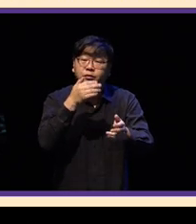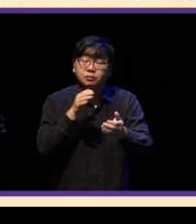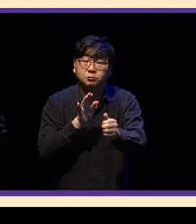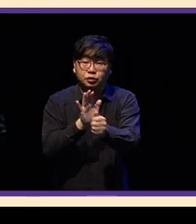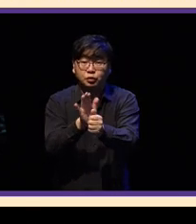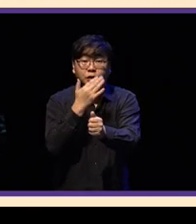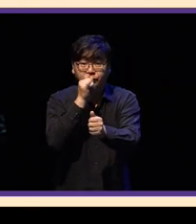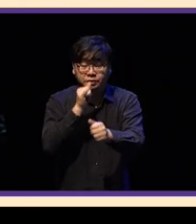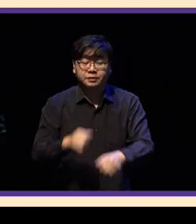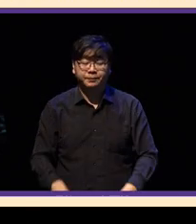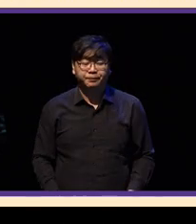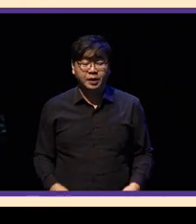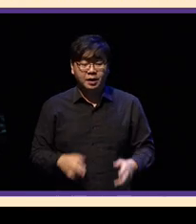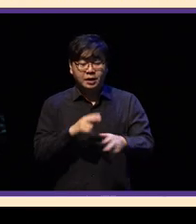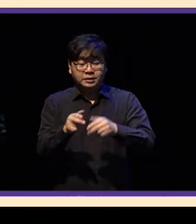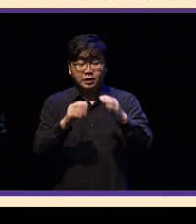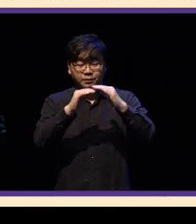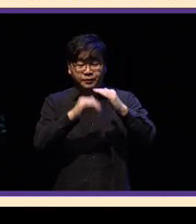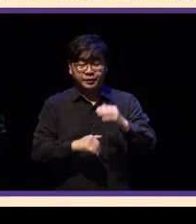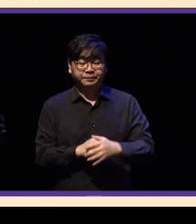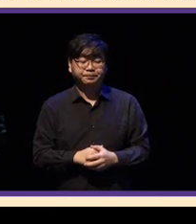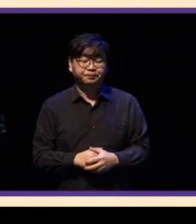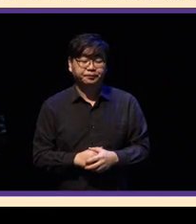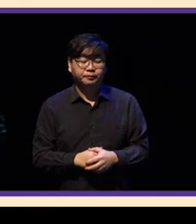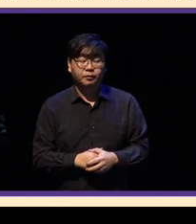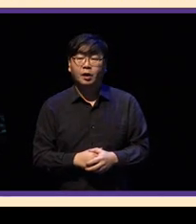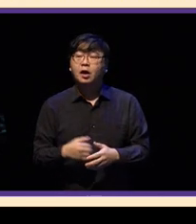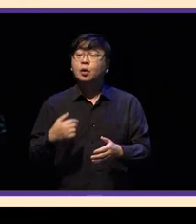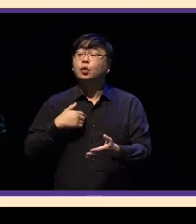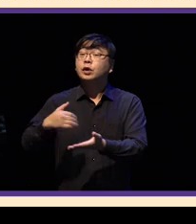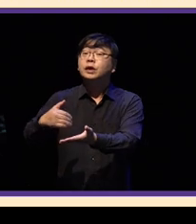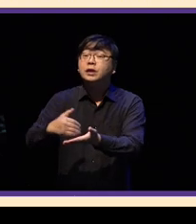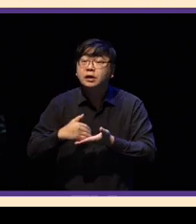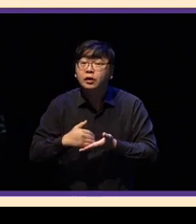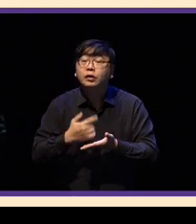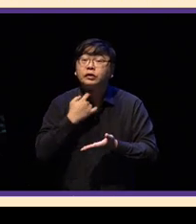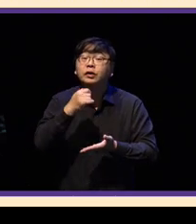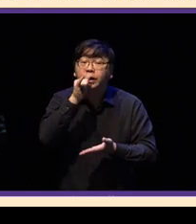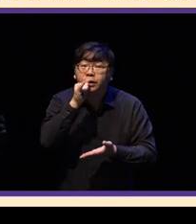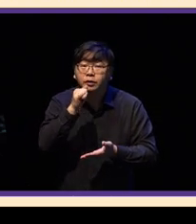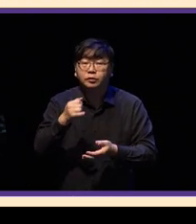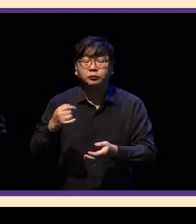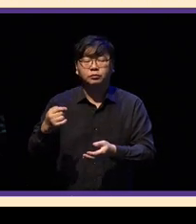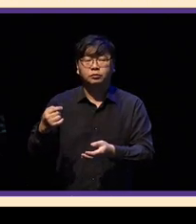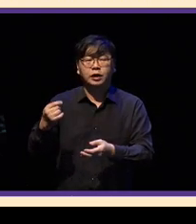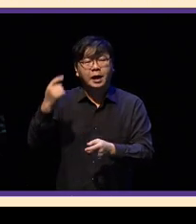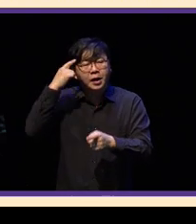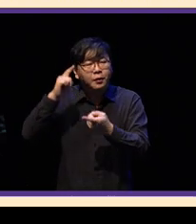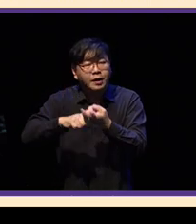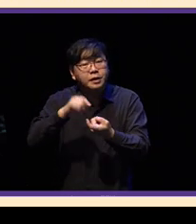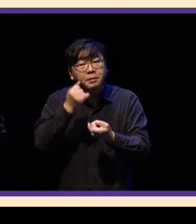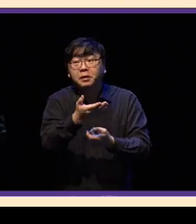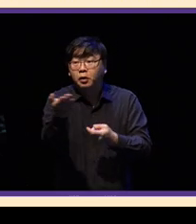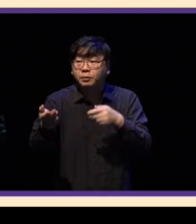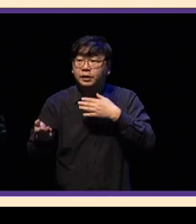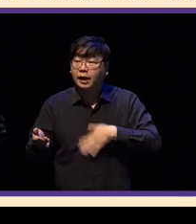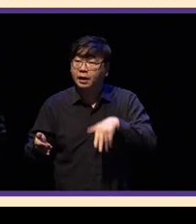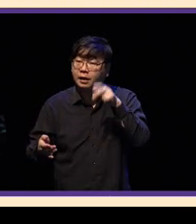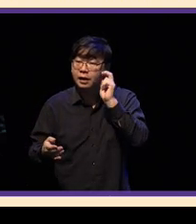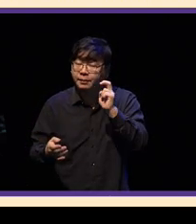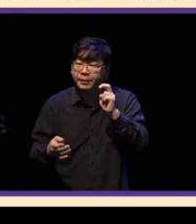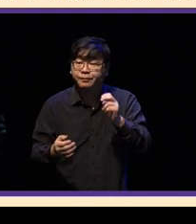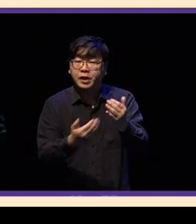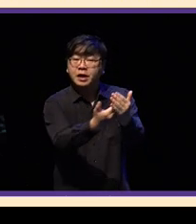사업 내용은 뭐 그동안 저희 기금 사업을 해보신 분들 또 관심을 가졌던 분들은 아시겠지만 따로